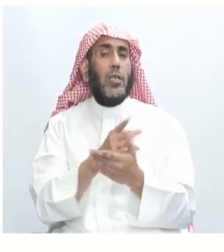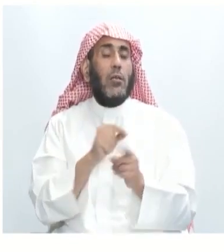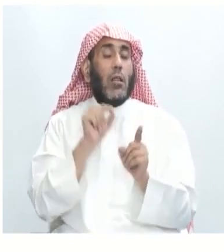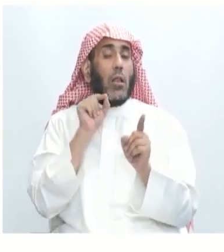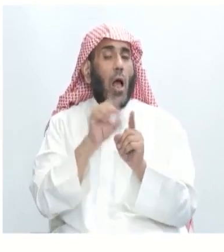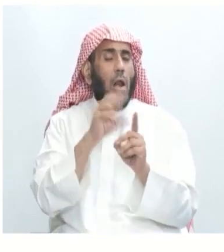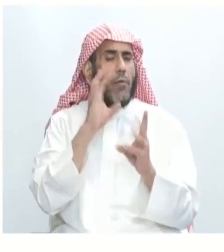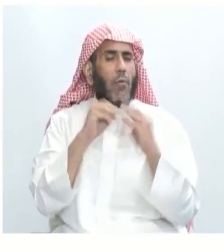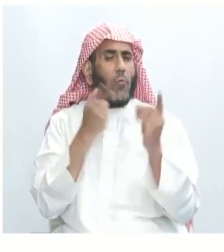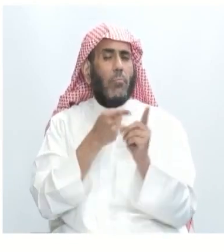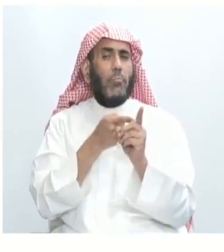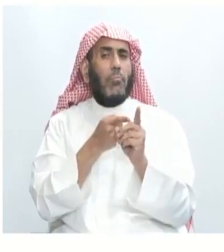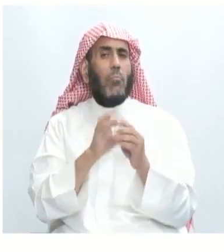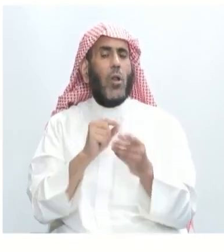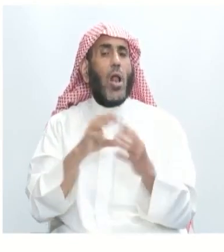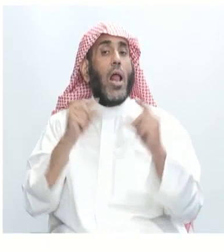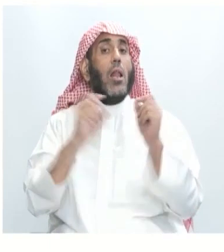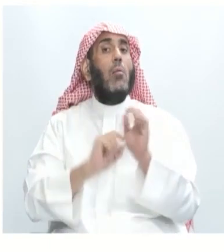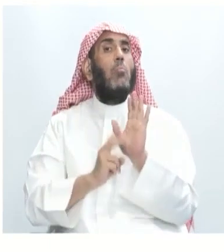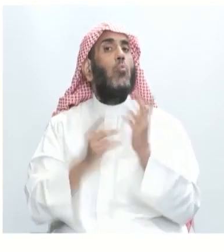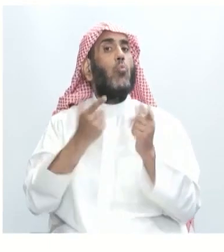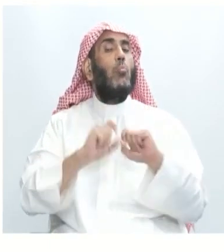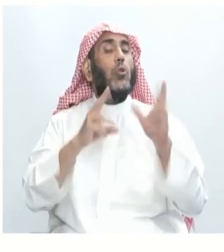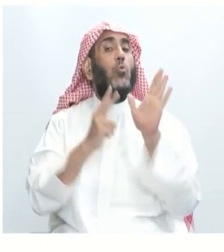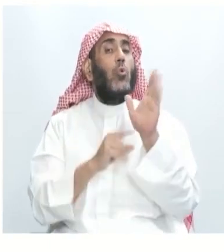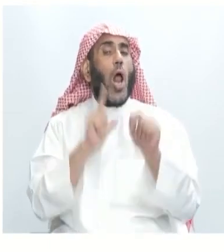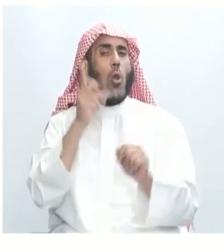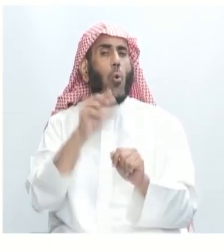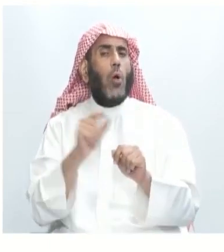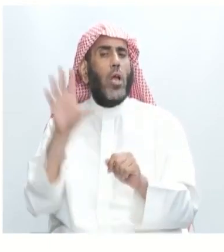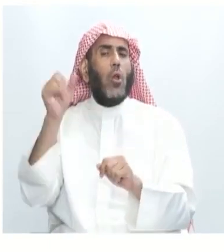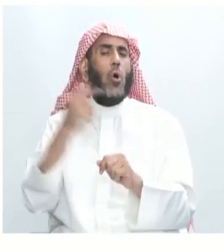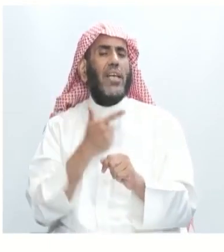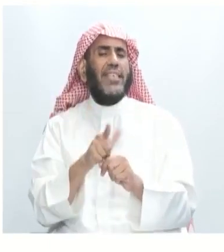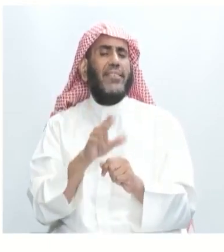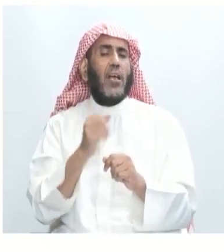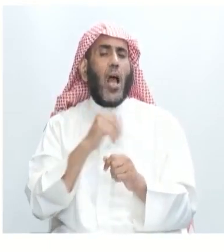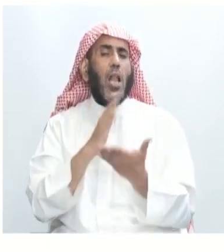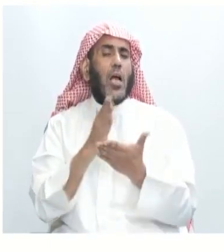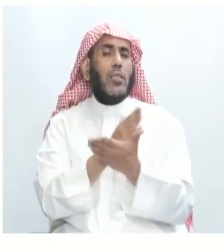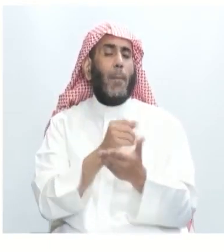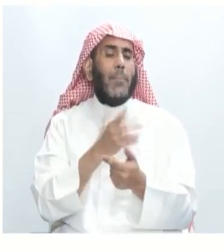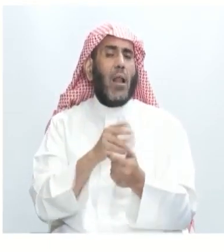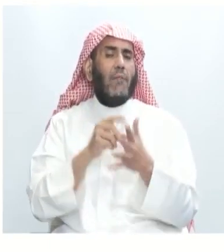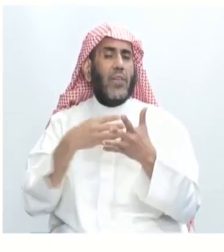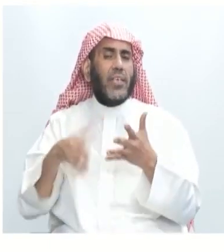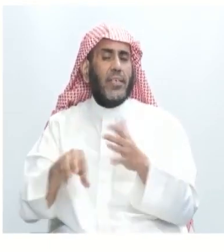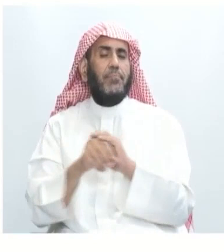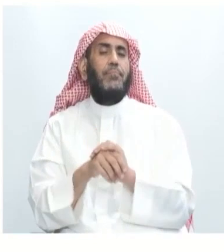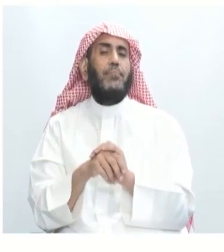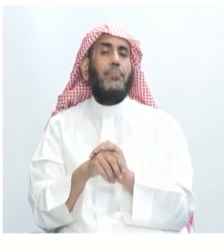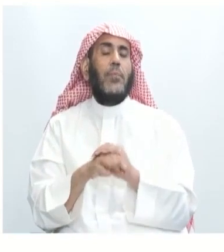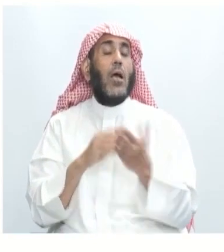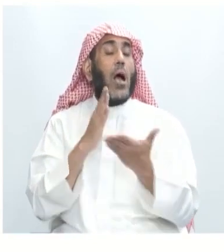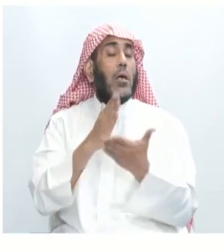عرف ايضا بالمدلول اللغوي المفهوم في اصل لغته في تعريفه كان هل ينقسم مجال اقسام فرعيه